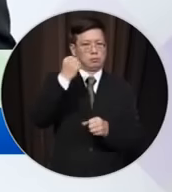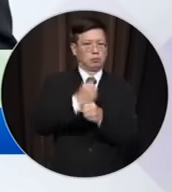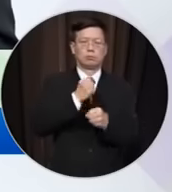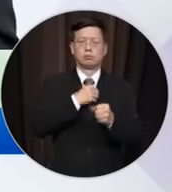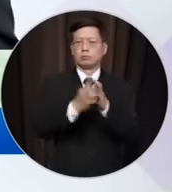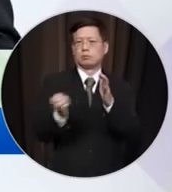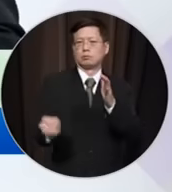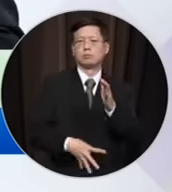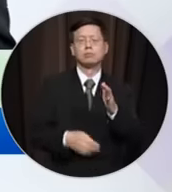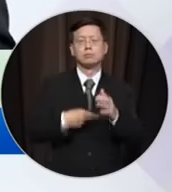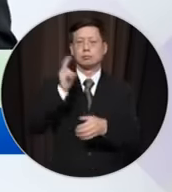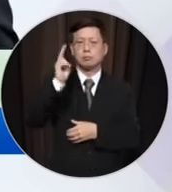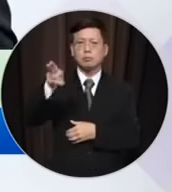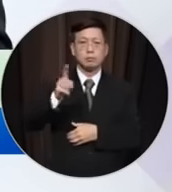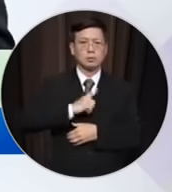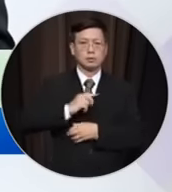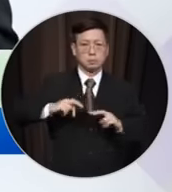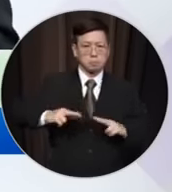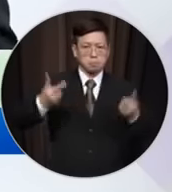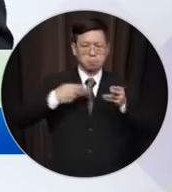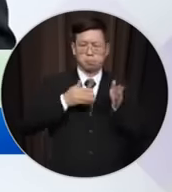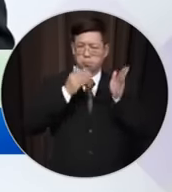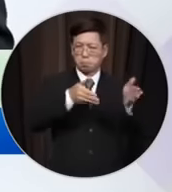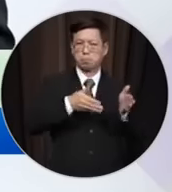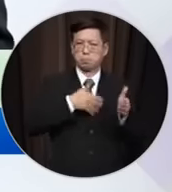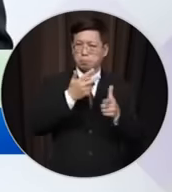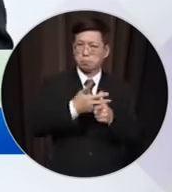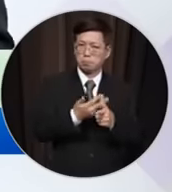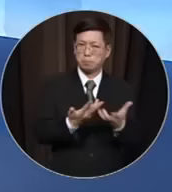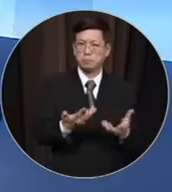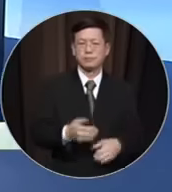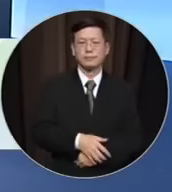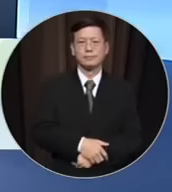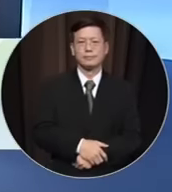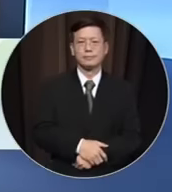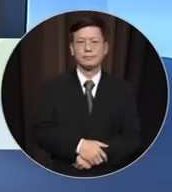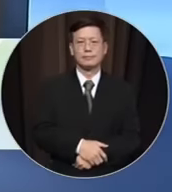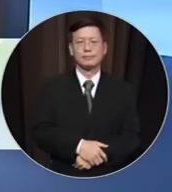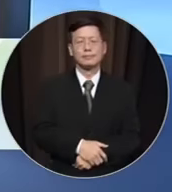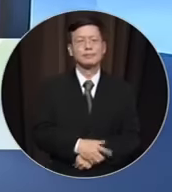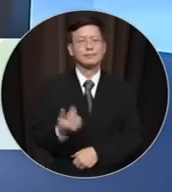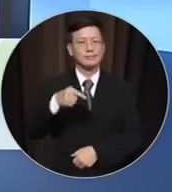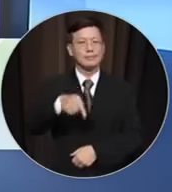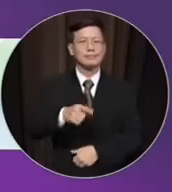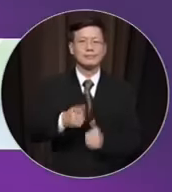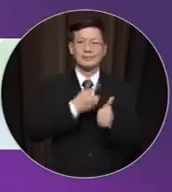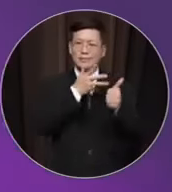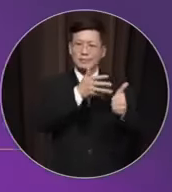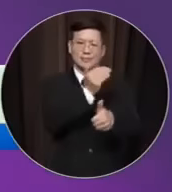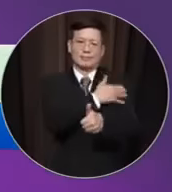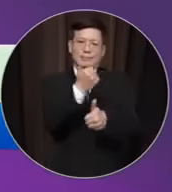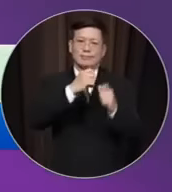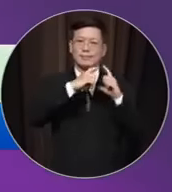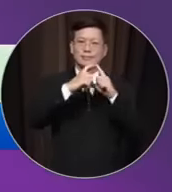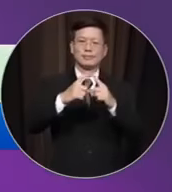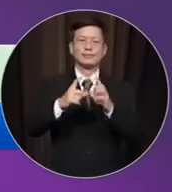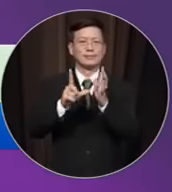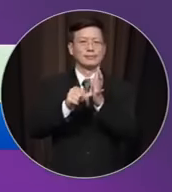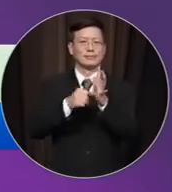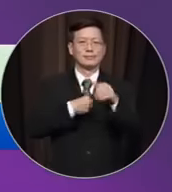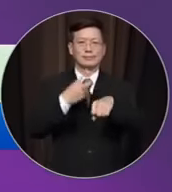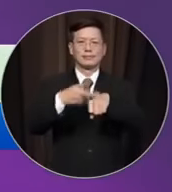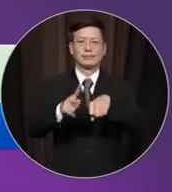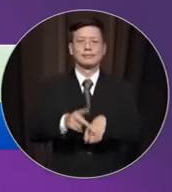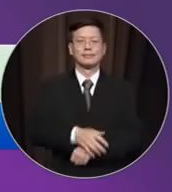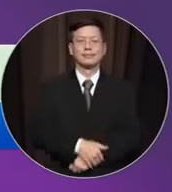以要求立委全心专注于议事呢？ 这个题目我们先请陈建仁先生回答，时